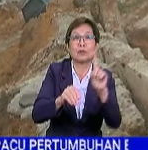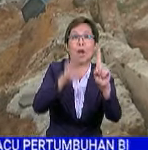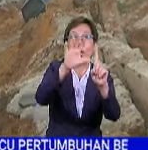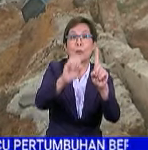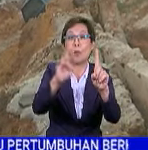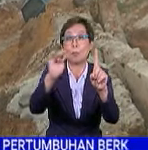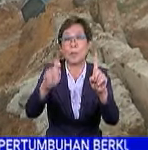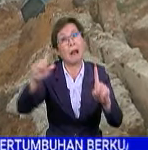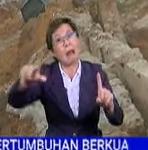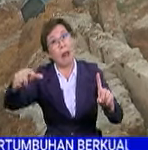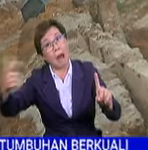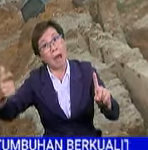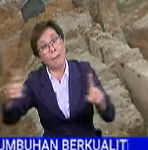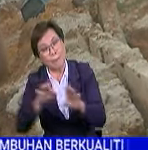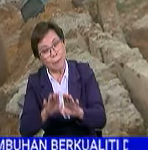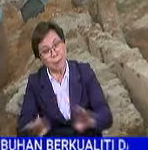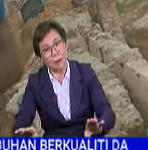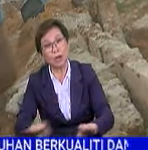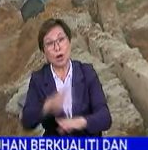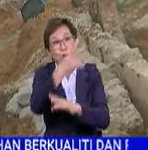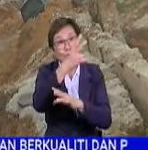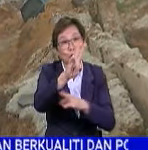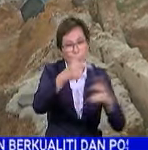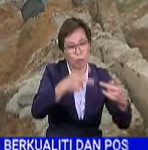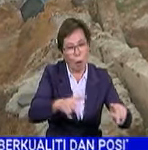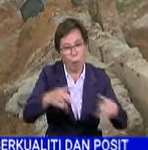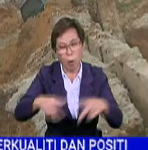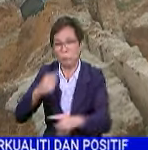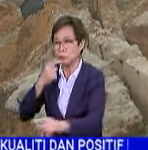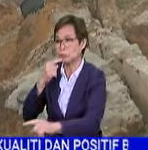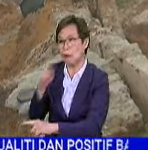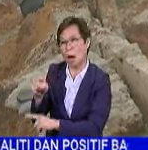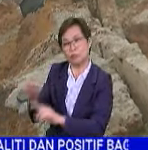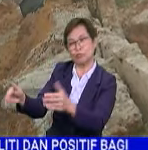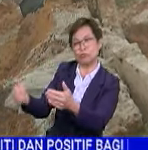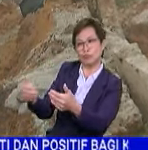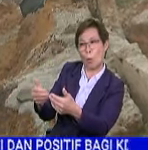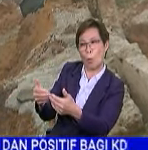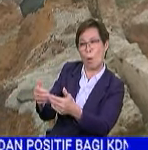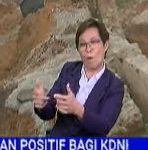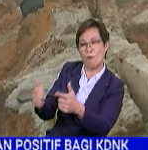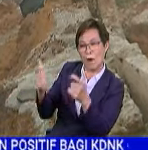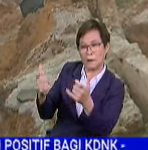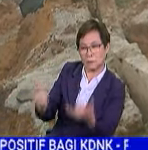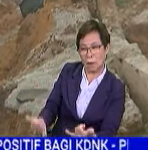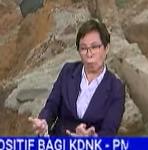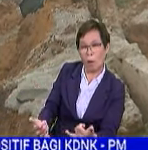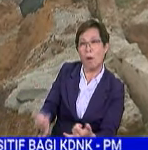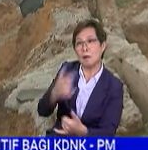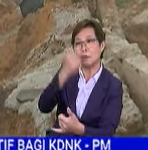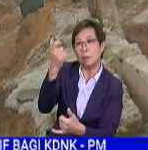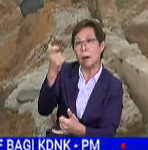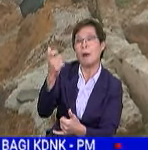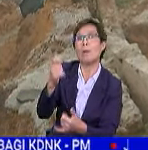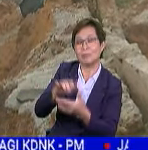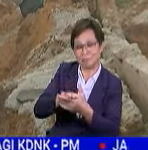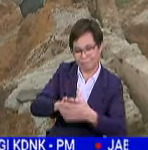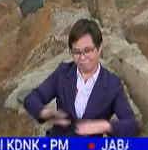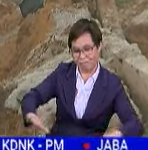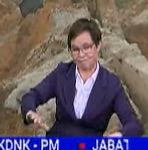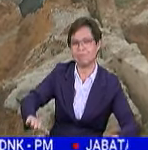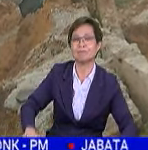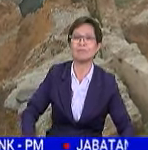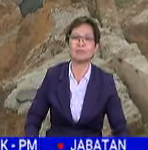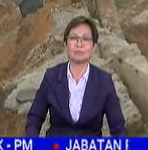Dalam perkembangan lain, 17 premis perniagaan diarahkan untuk tutup serta merta atas faktor